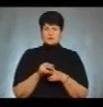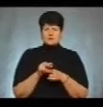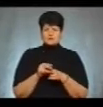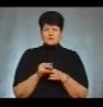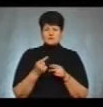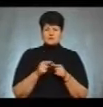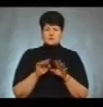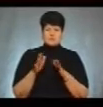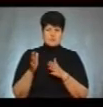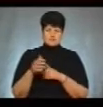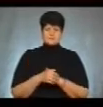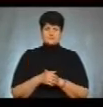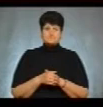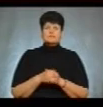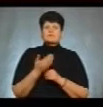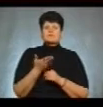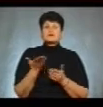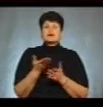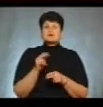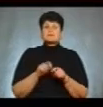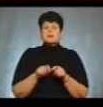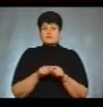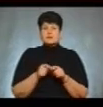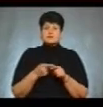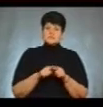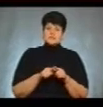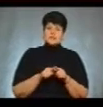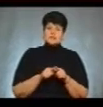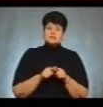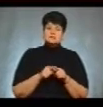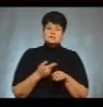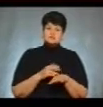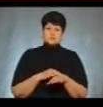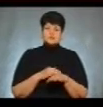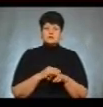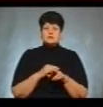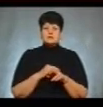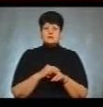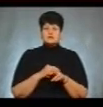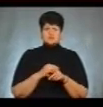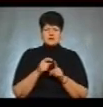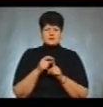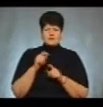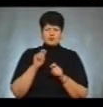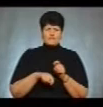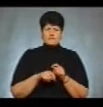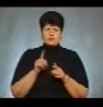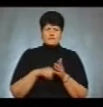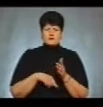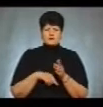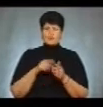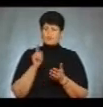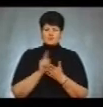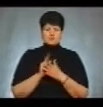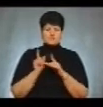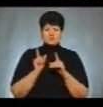даний момент. Ви якось перевіряли, чи ці напрямки найкритичніші, чи звичайно, просто вірили звичайно на слово керівникам держадміністрації? Обов'язково